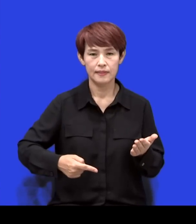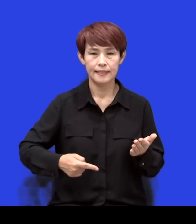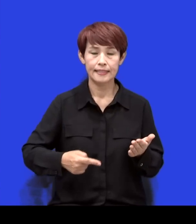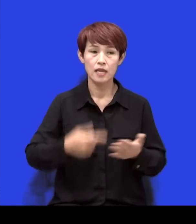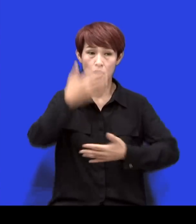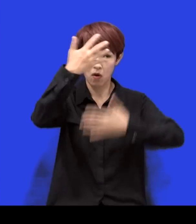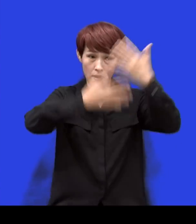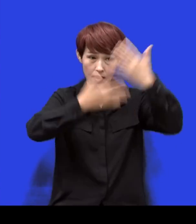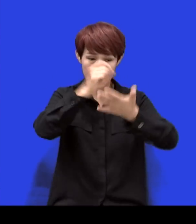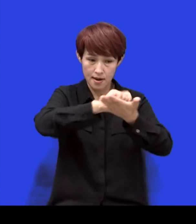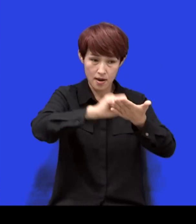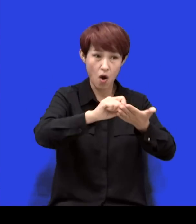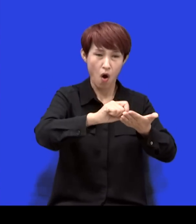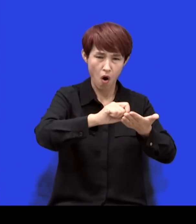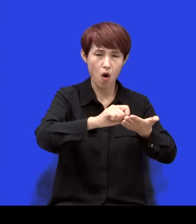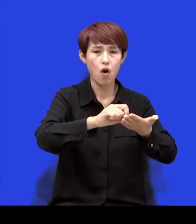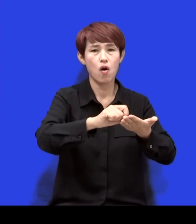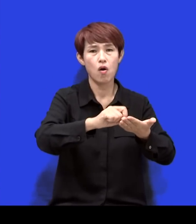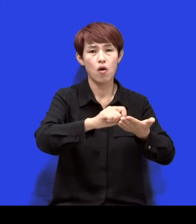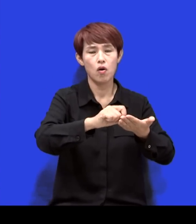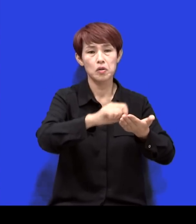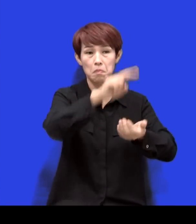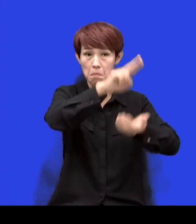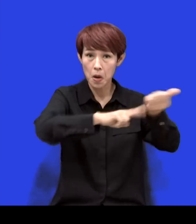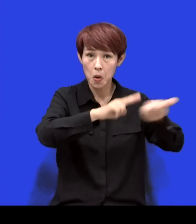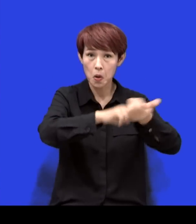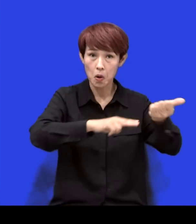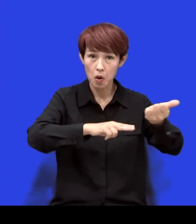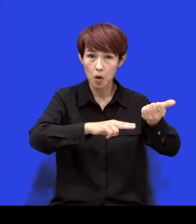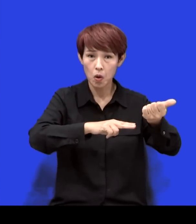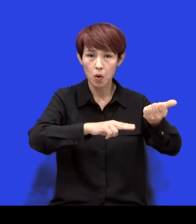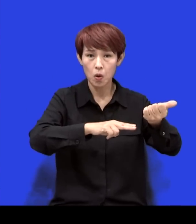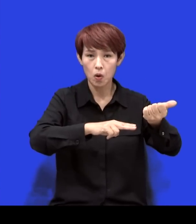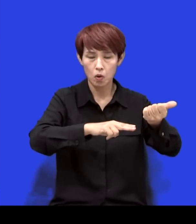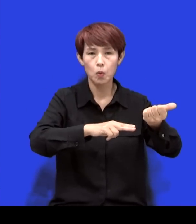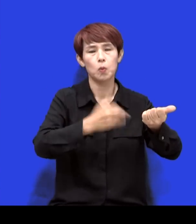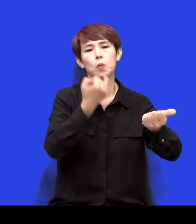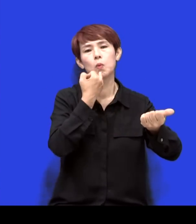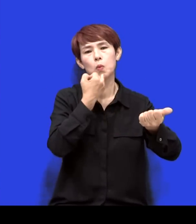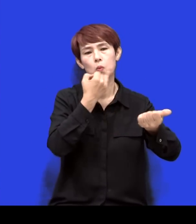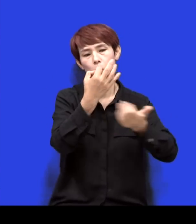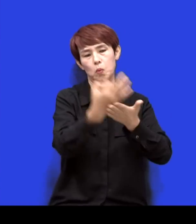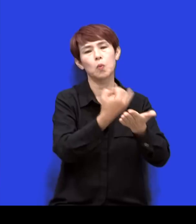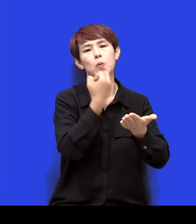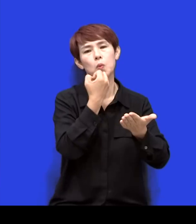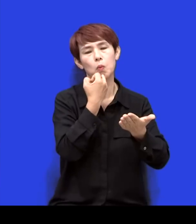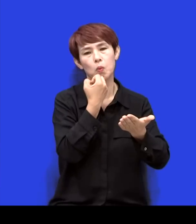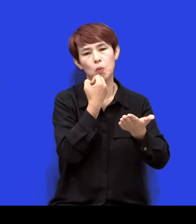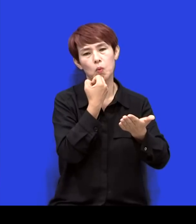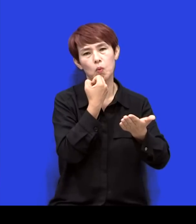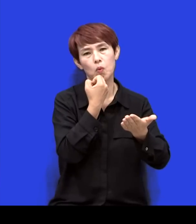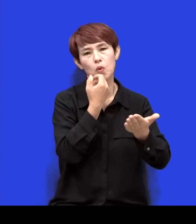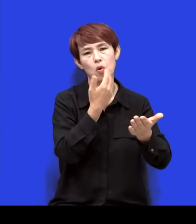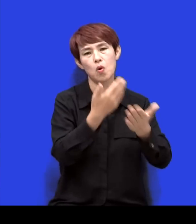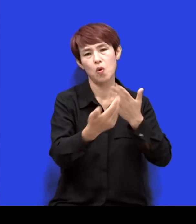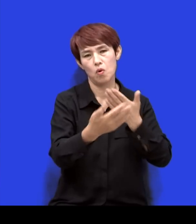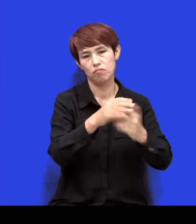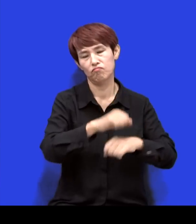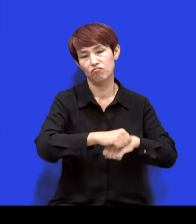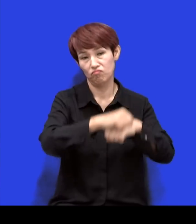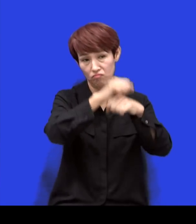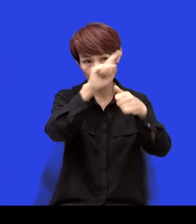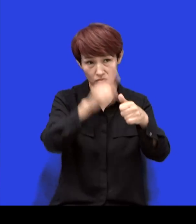시나리오 쓰면 제가 그때는 이제 좀 이 시나리오를 팔면 이제 돈이 되니까. 직장 연봉 정도는 받았어요. 네. 이 경력이 쌓여서. 네.